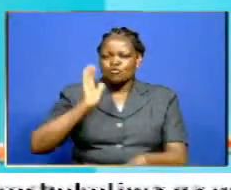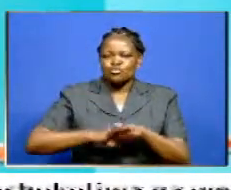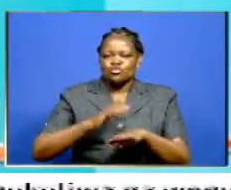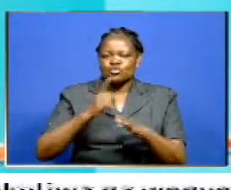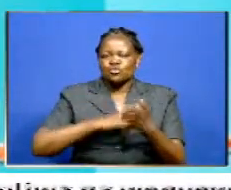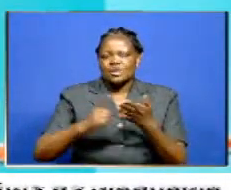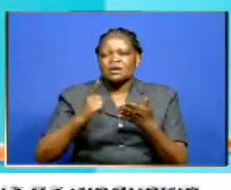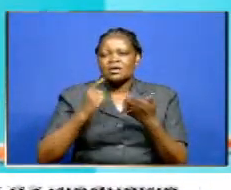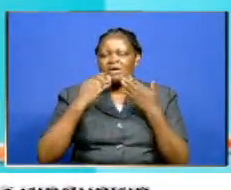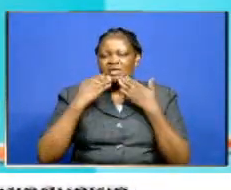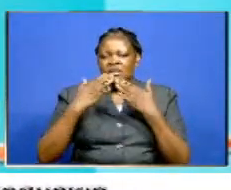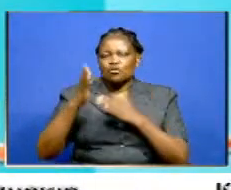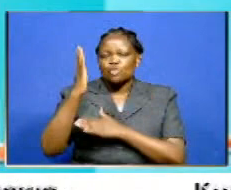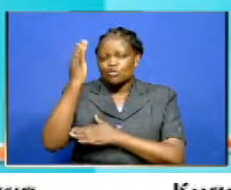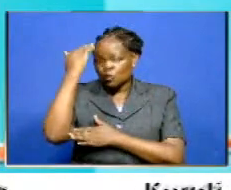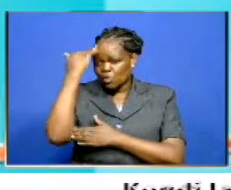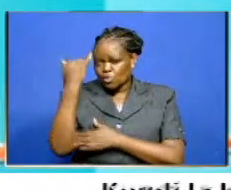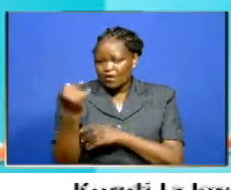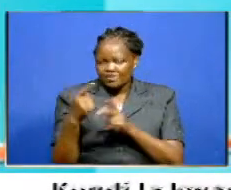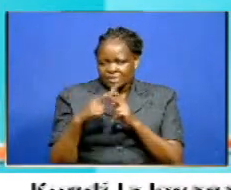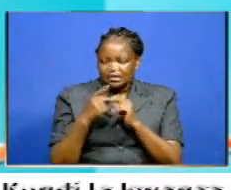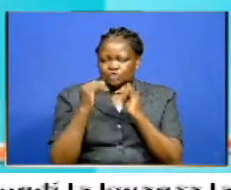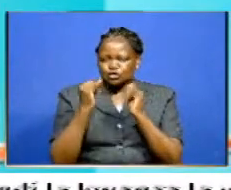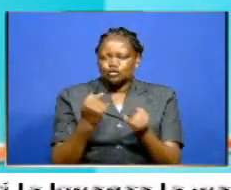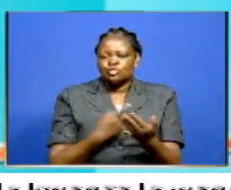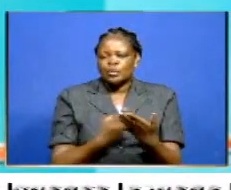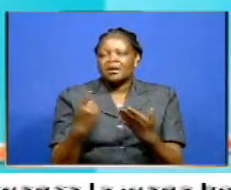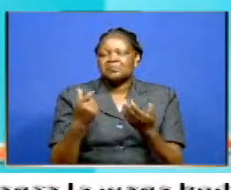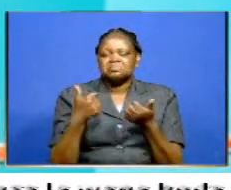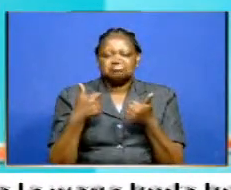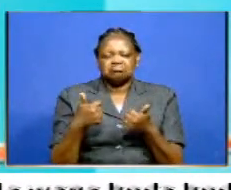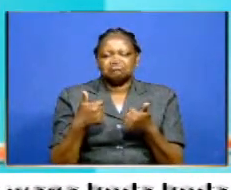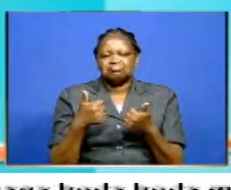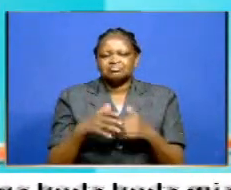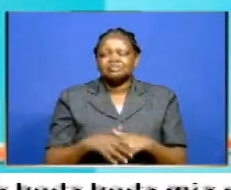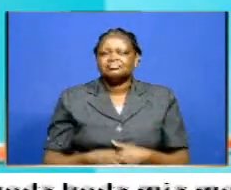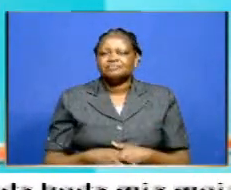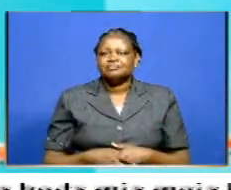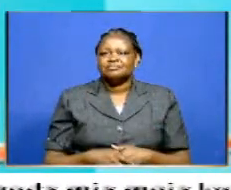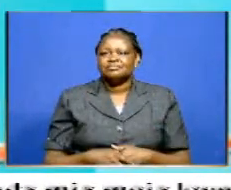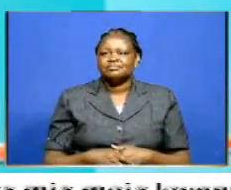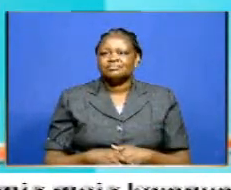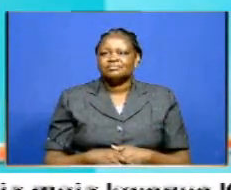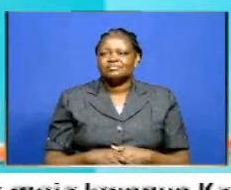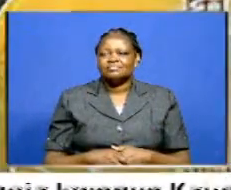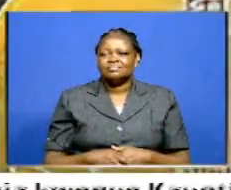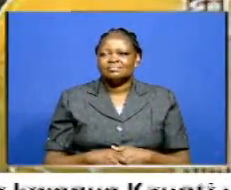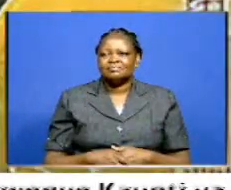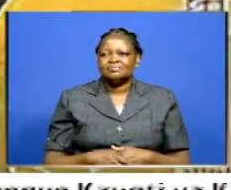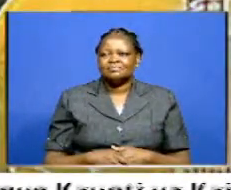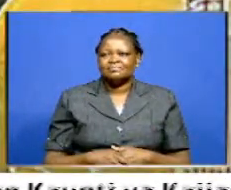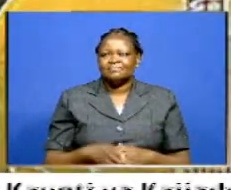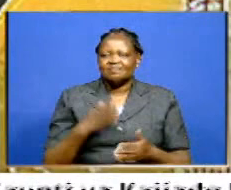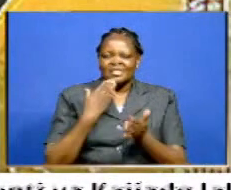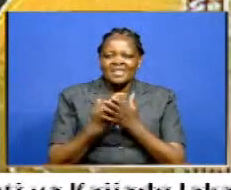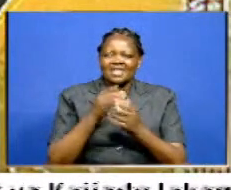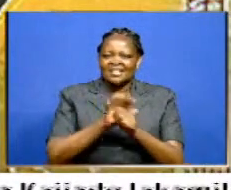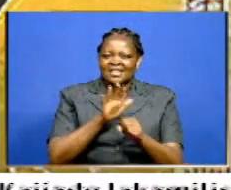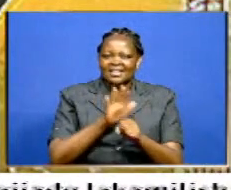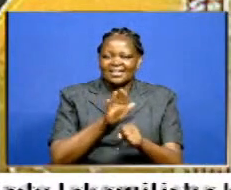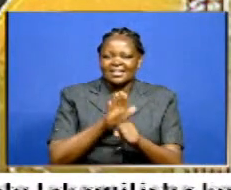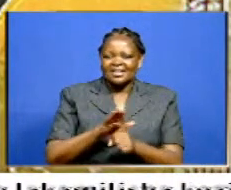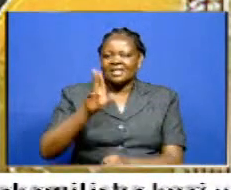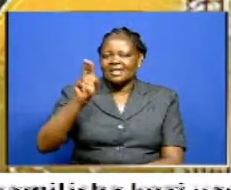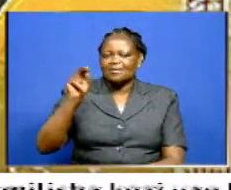namshukuru Mwenyezi Mungu kwa sababu tumeanza tena wiki hii vyema. Shukrani sana Kegoli. Na Brian, labda sijui wiki